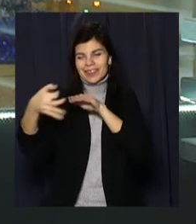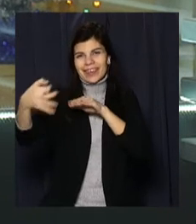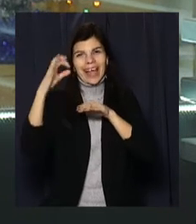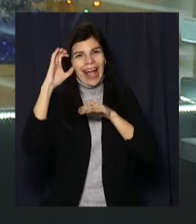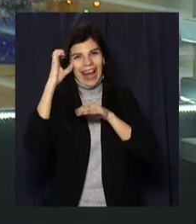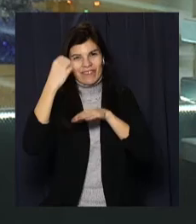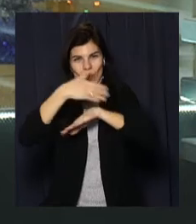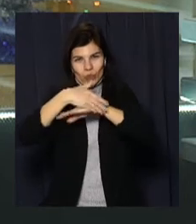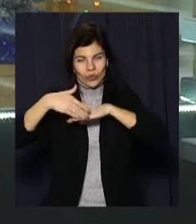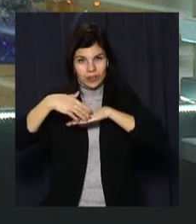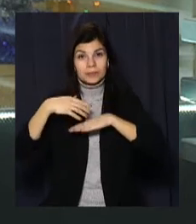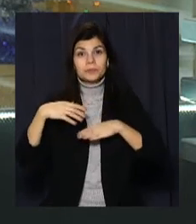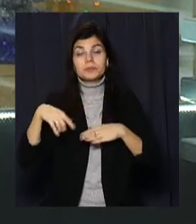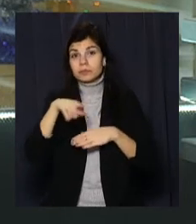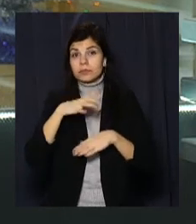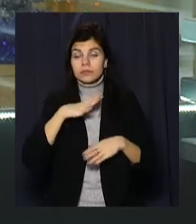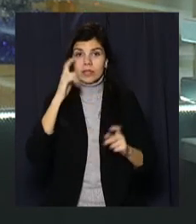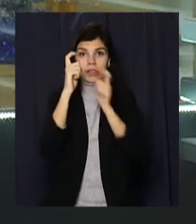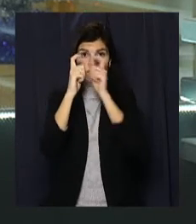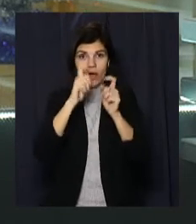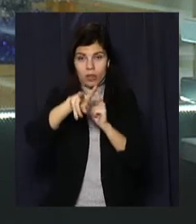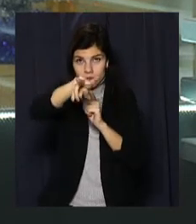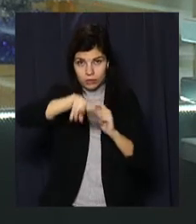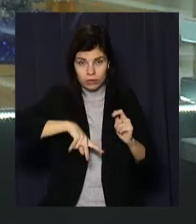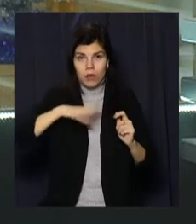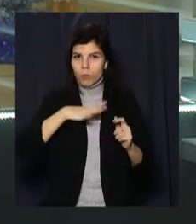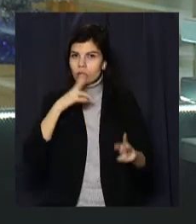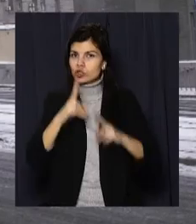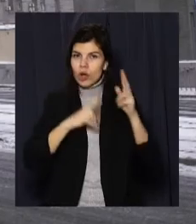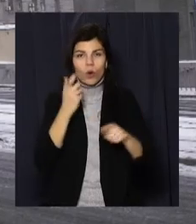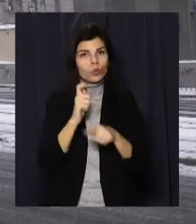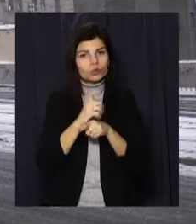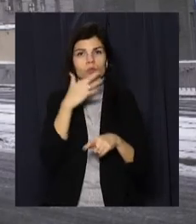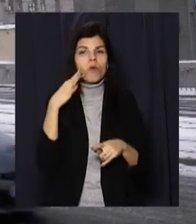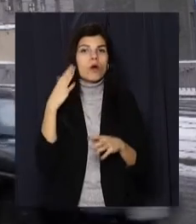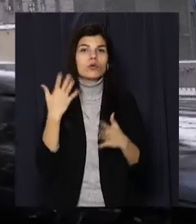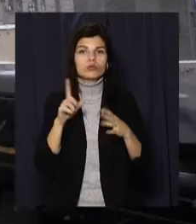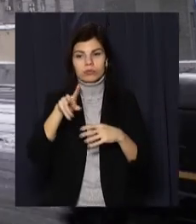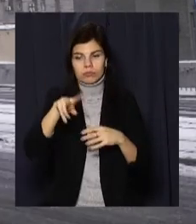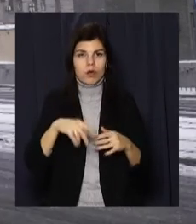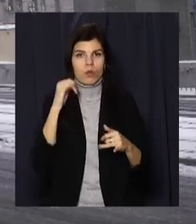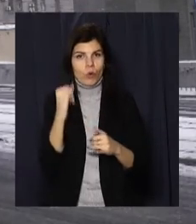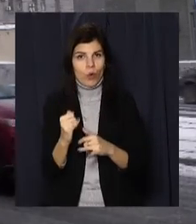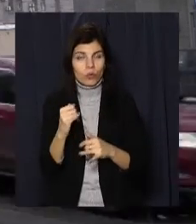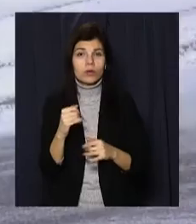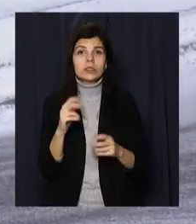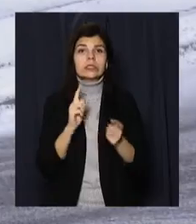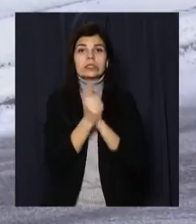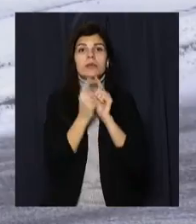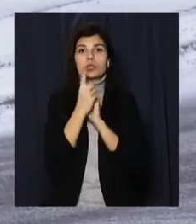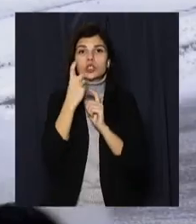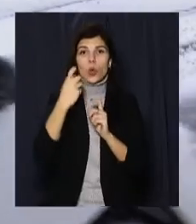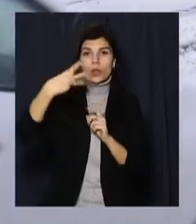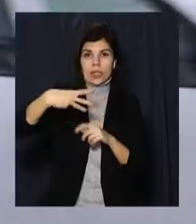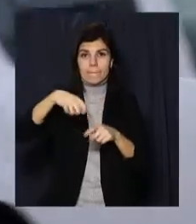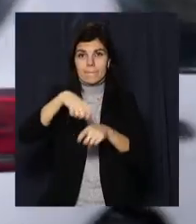Два місяці тому полотно оновили, адже було багато нарікань від водіїв про поганий стан переїзду. Замінили 130